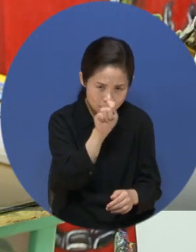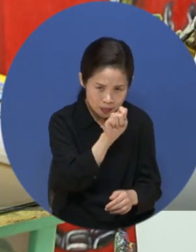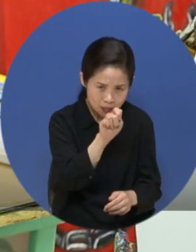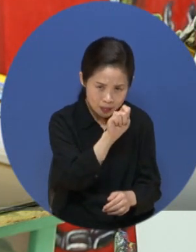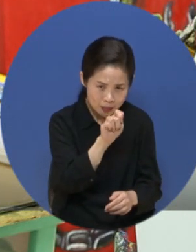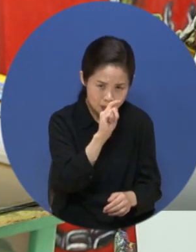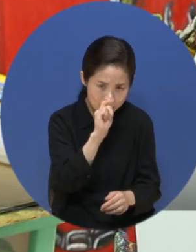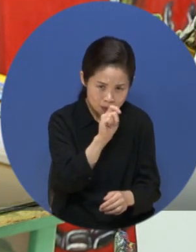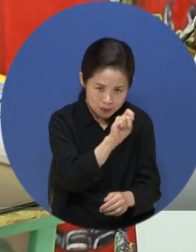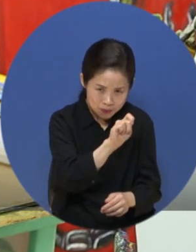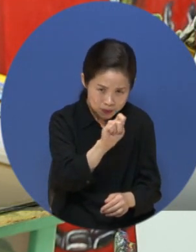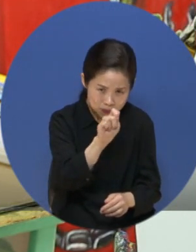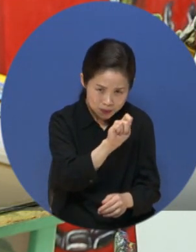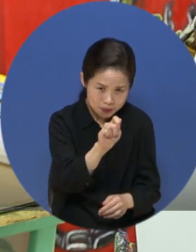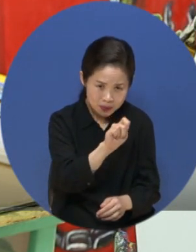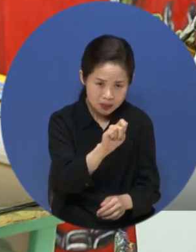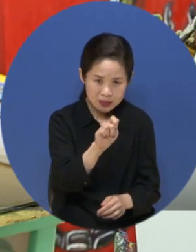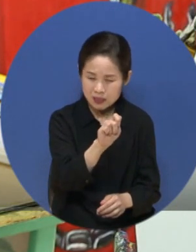부담을